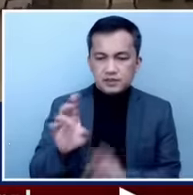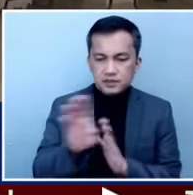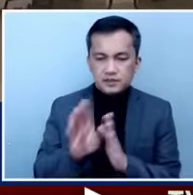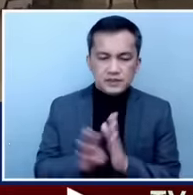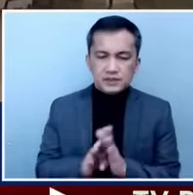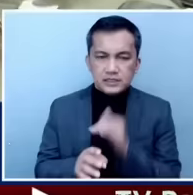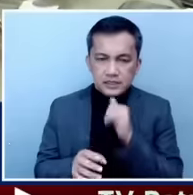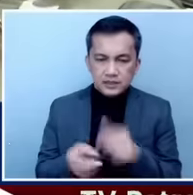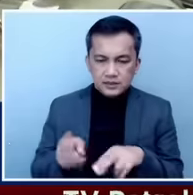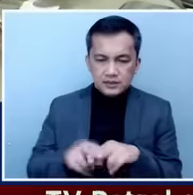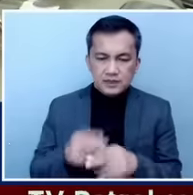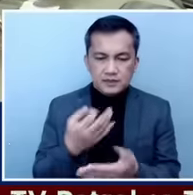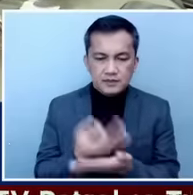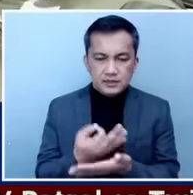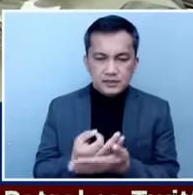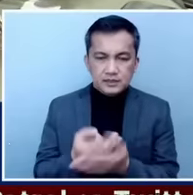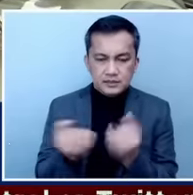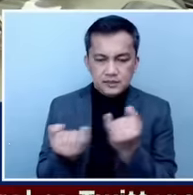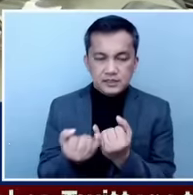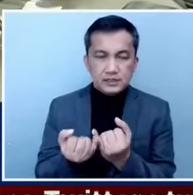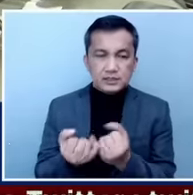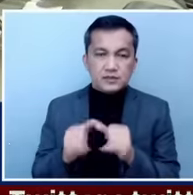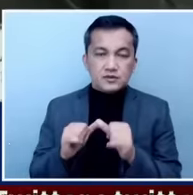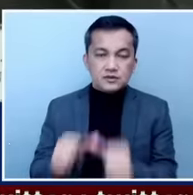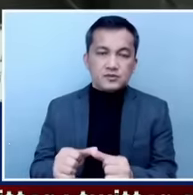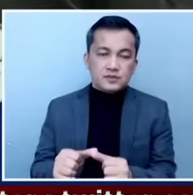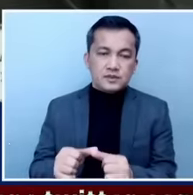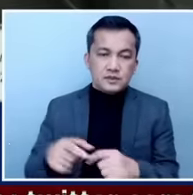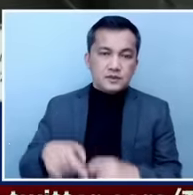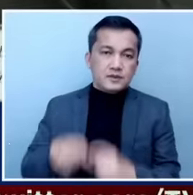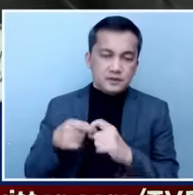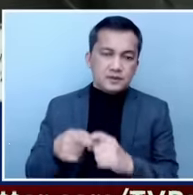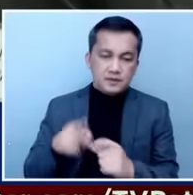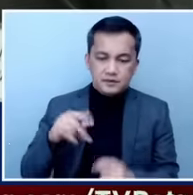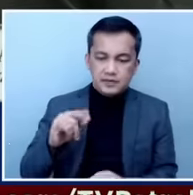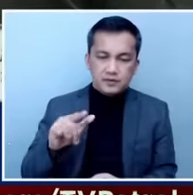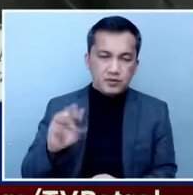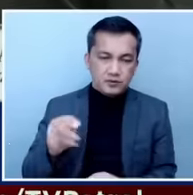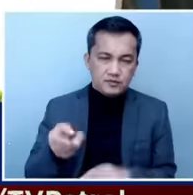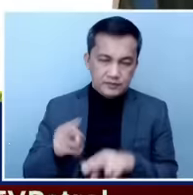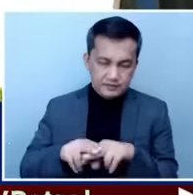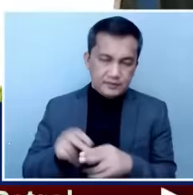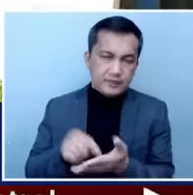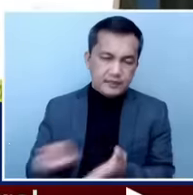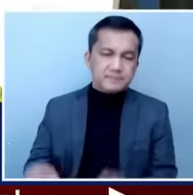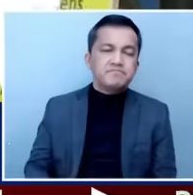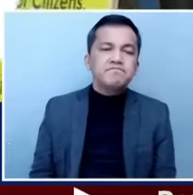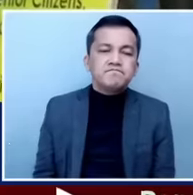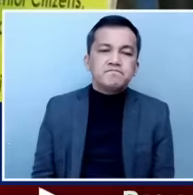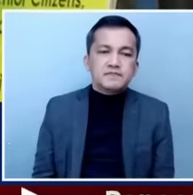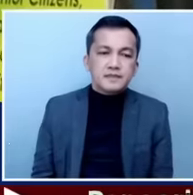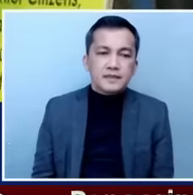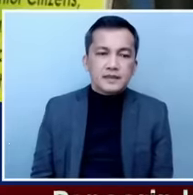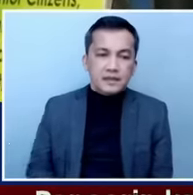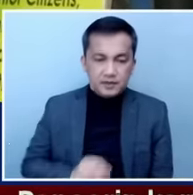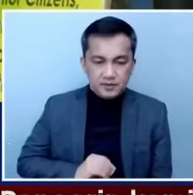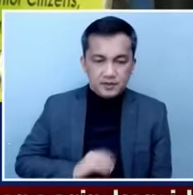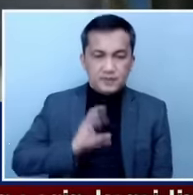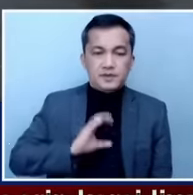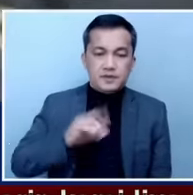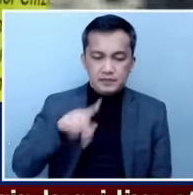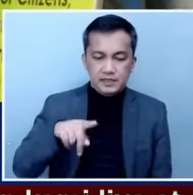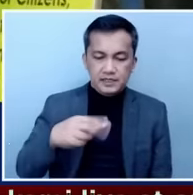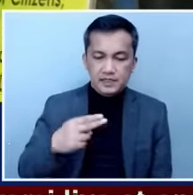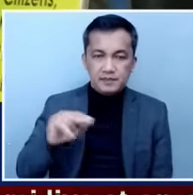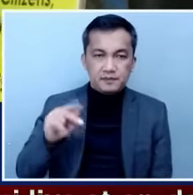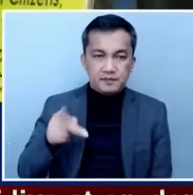madadagdag sa pondo ng PhilHealth kapag natuloy ang pagsuspindi sa premium hike. Ganunpaman, kumpiyansa ang PHAPI na mababayaran pa